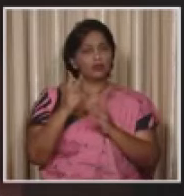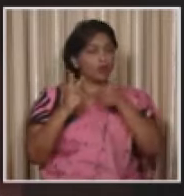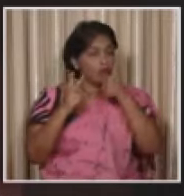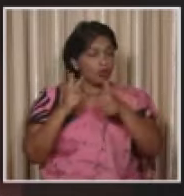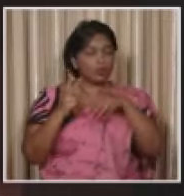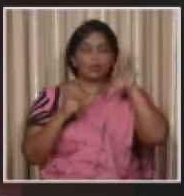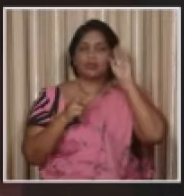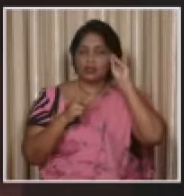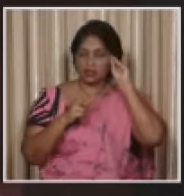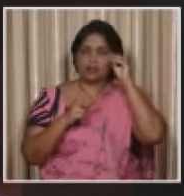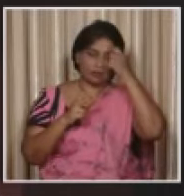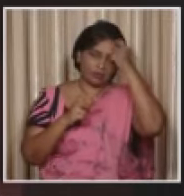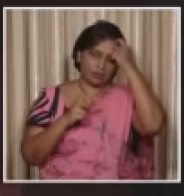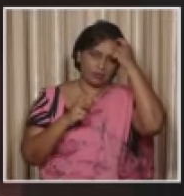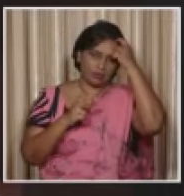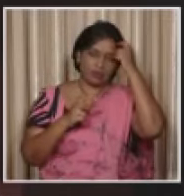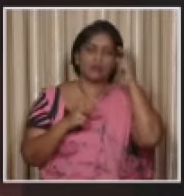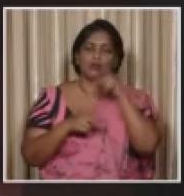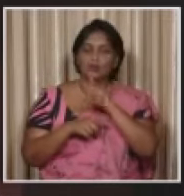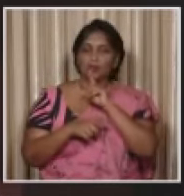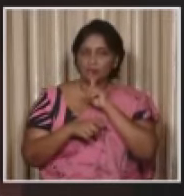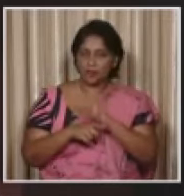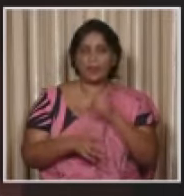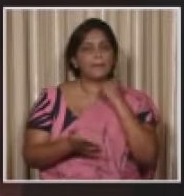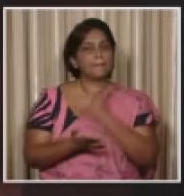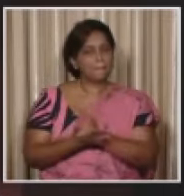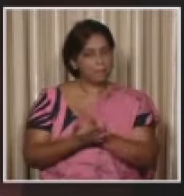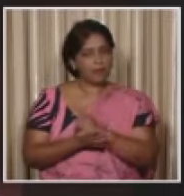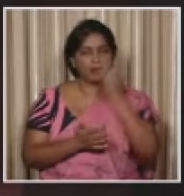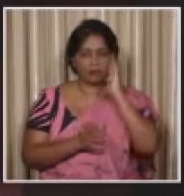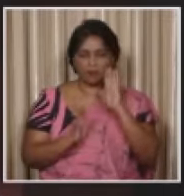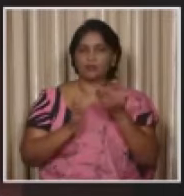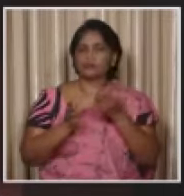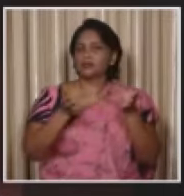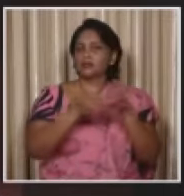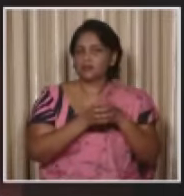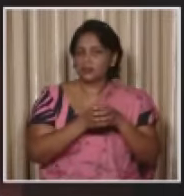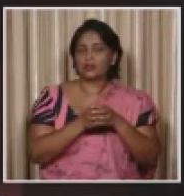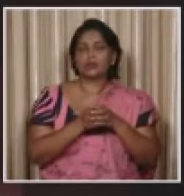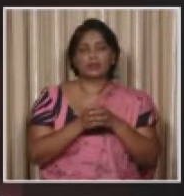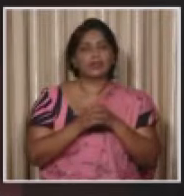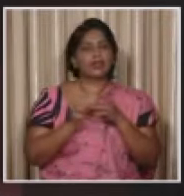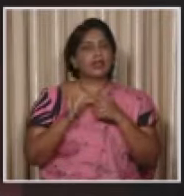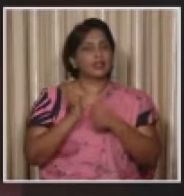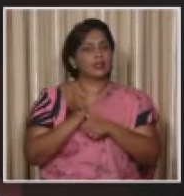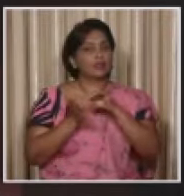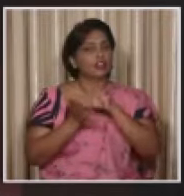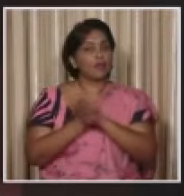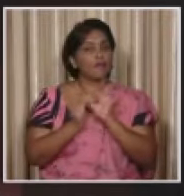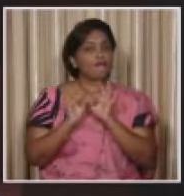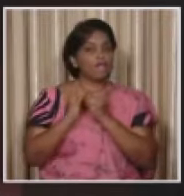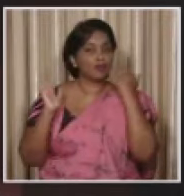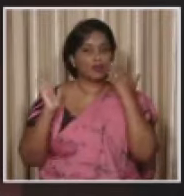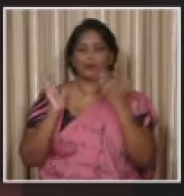අවබෝධ කරගන්නට ඕන. එක පැත්තකින් මහ බැංකුව ස්වාධීන කිරීමේ අනපනක් දැම්මේ